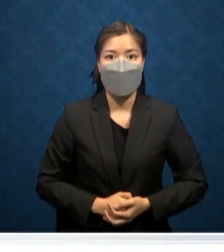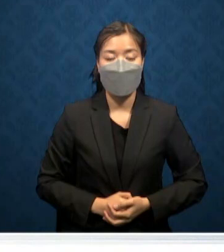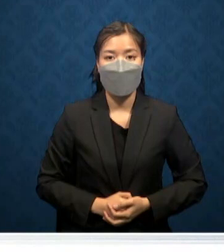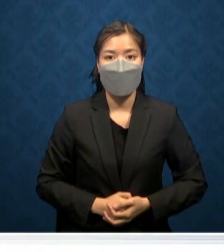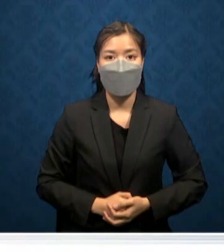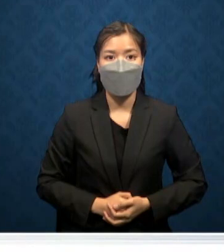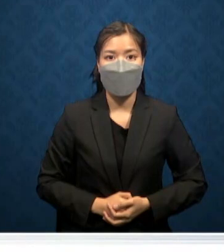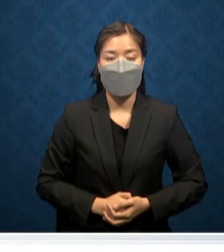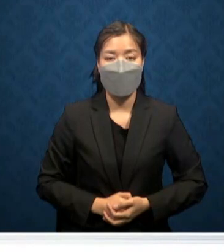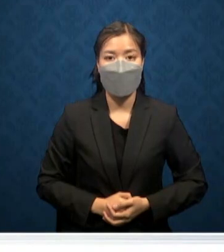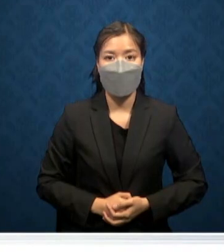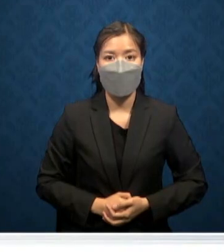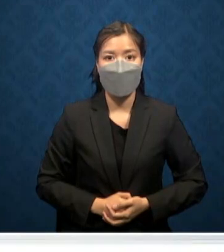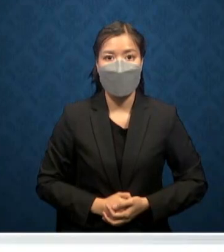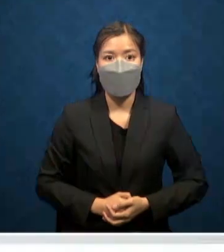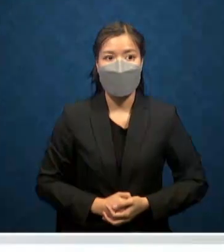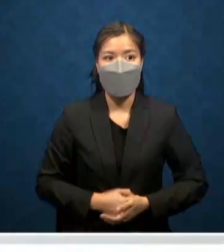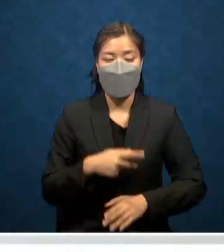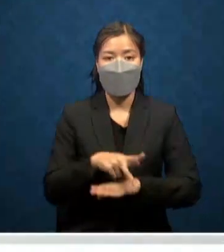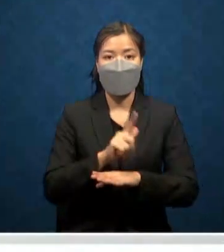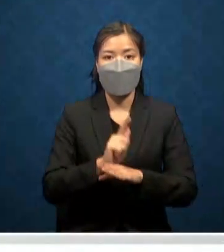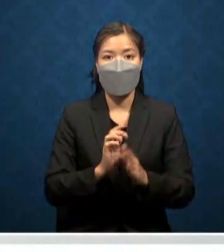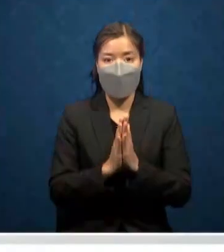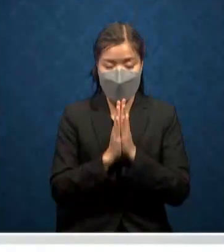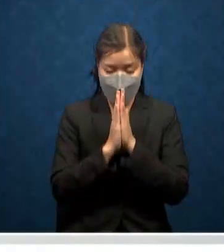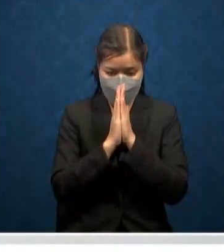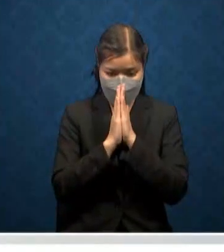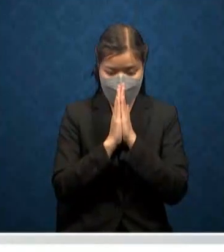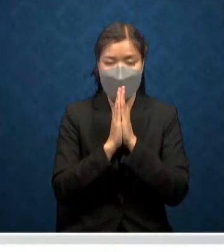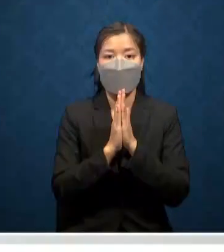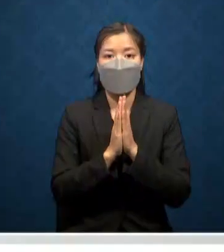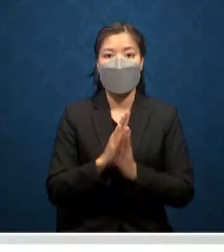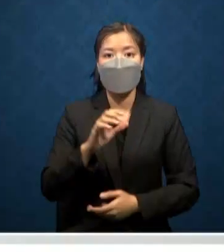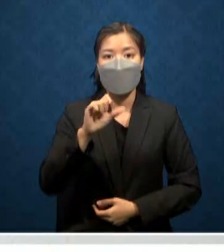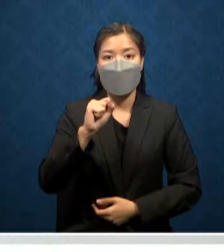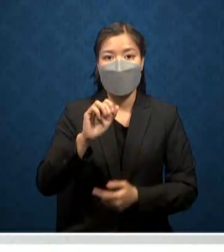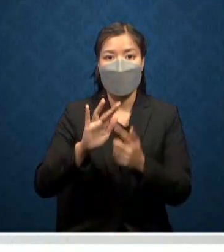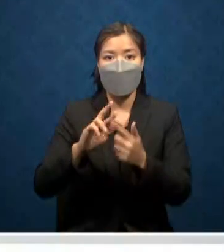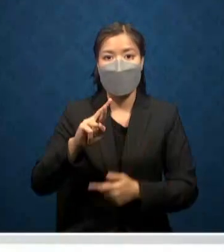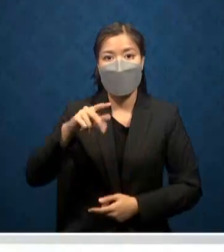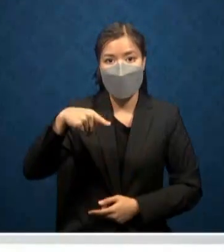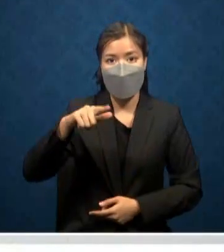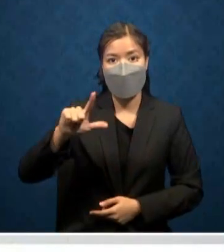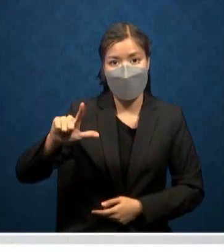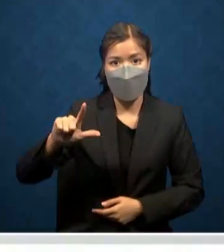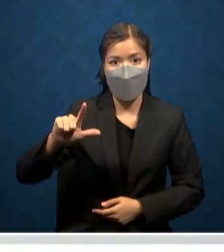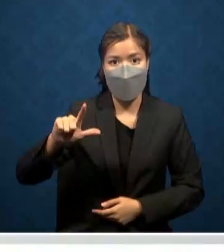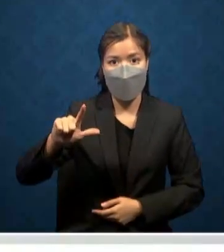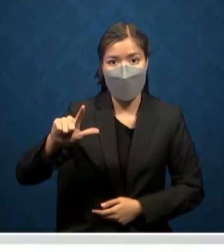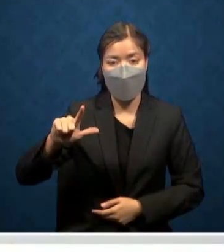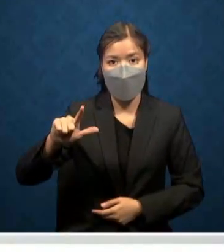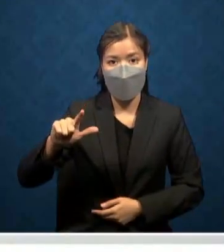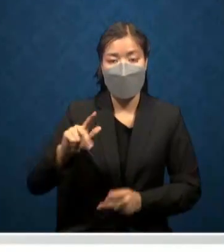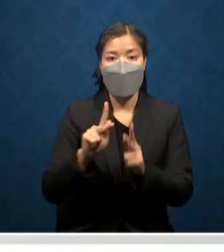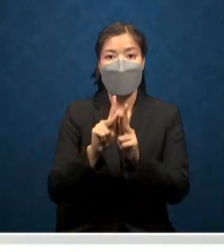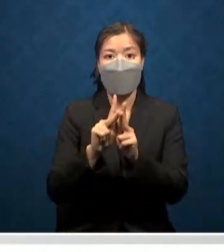กับเรียนท่านประธานพุทธศาสตร์ที่เคารพครับกระผมได้สุคนธ์ทิพย์เสนาครับได้ฐานะกับบริการผู้